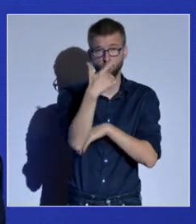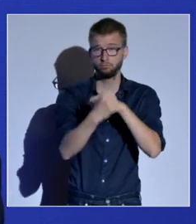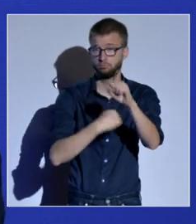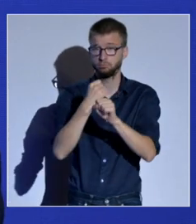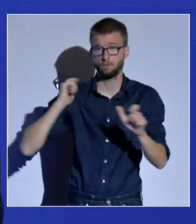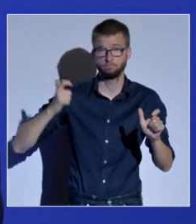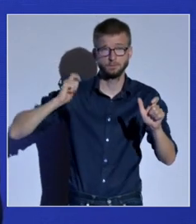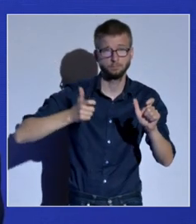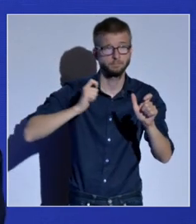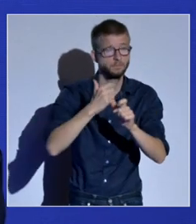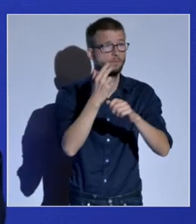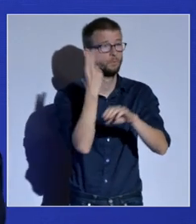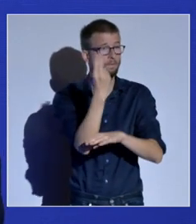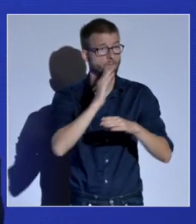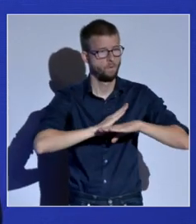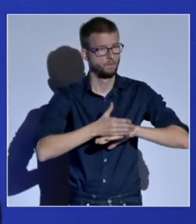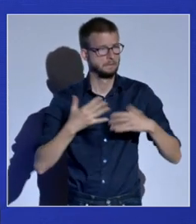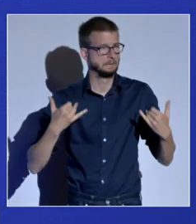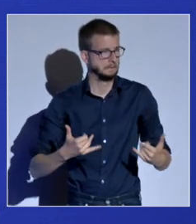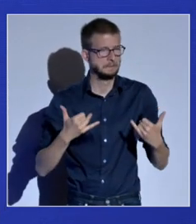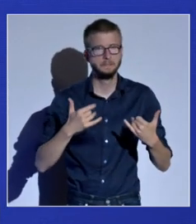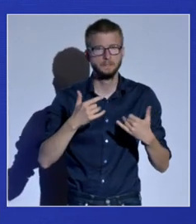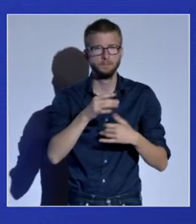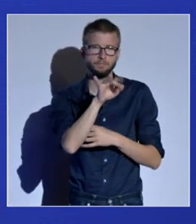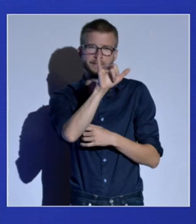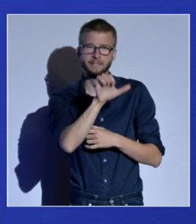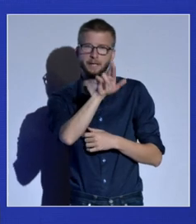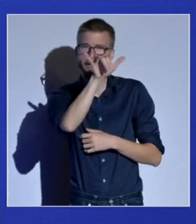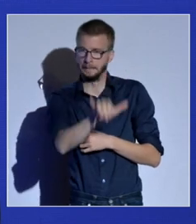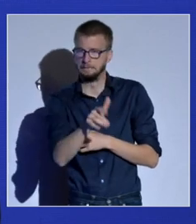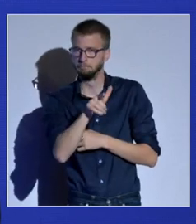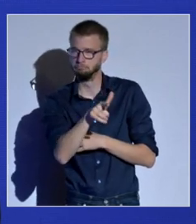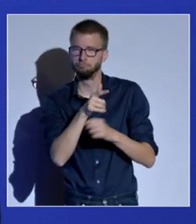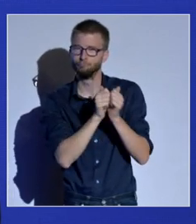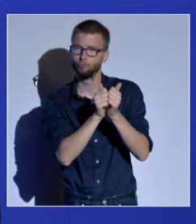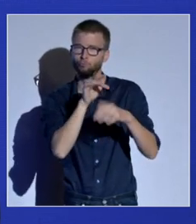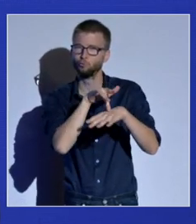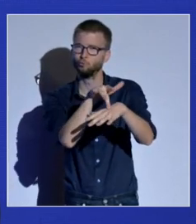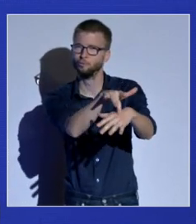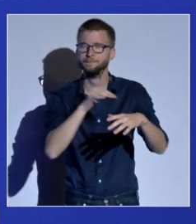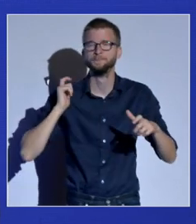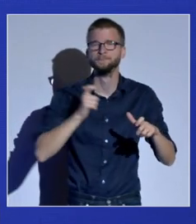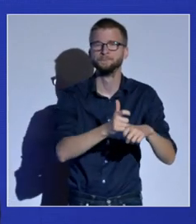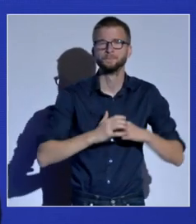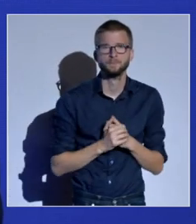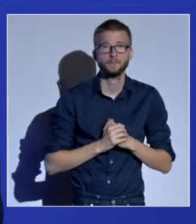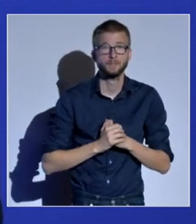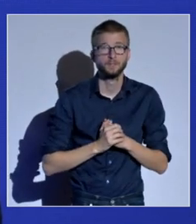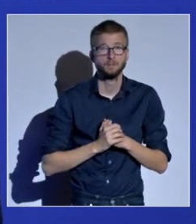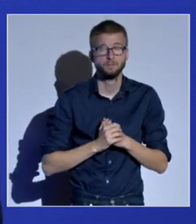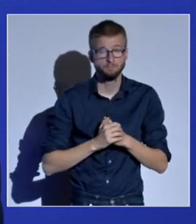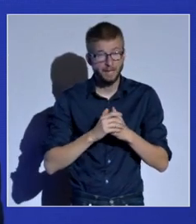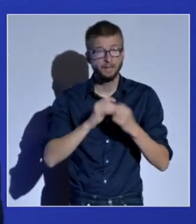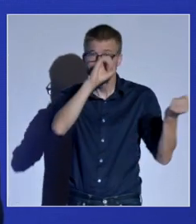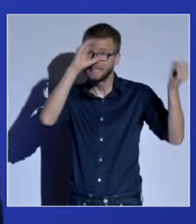rentrée, Thierry, on en a fait quelques-unes ensemble, c'était depuis plus longtemps que ça. Et